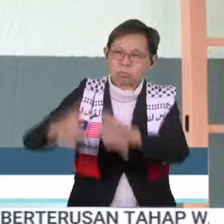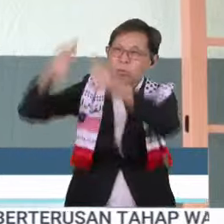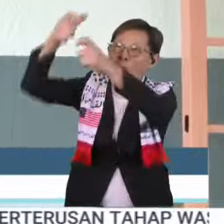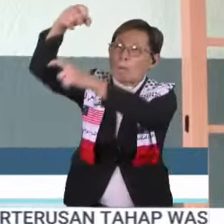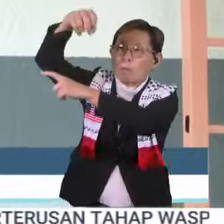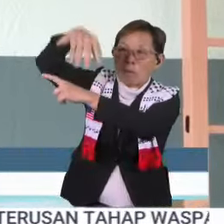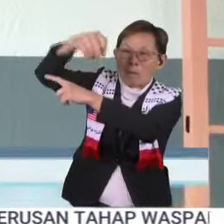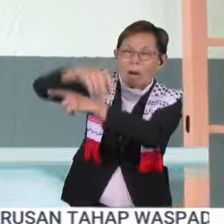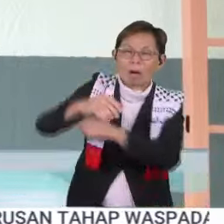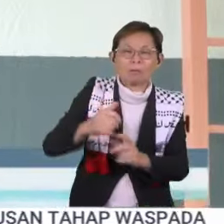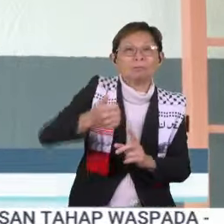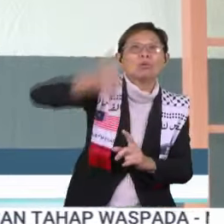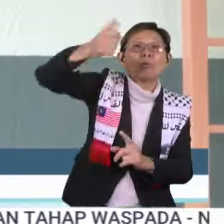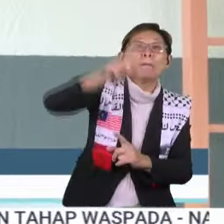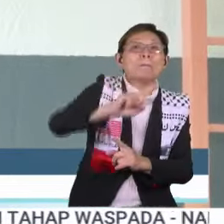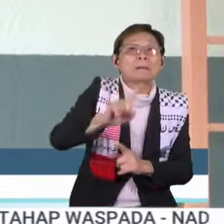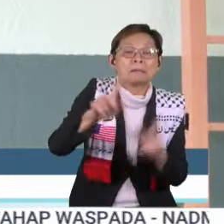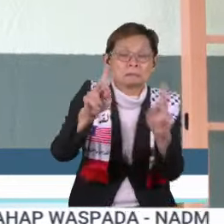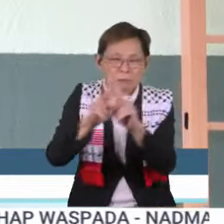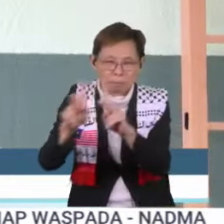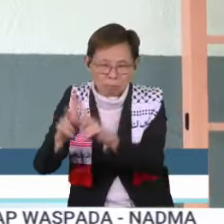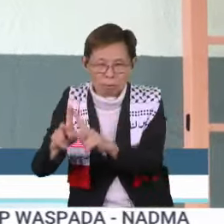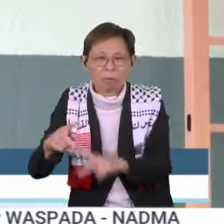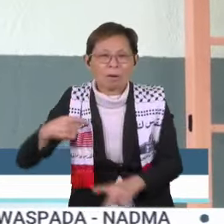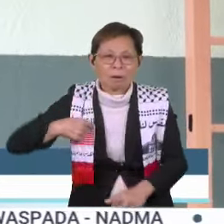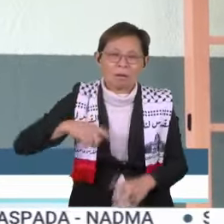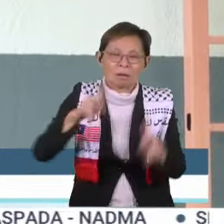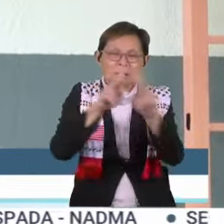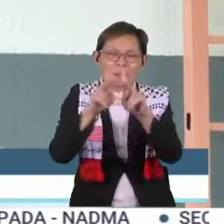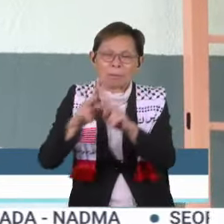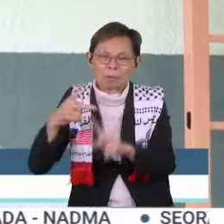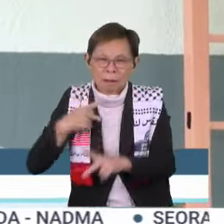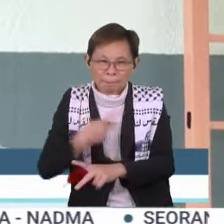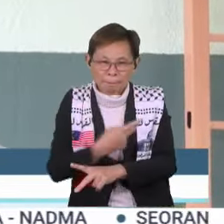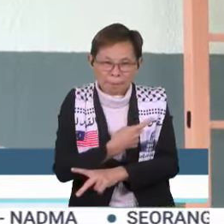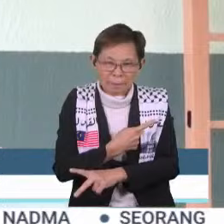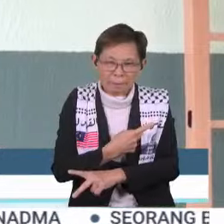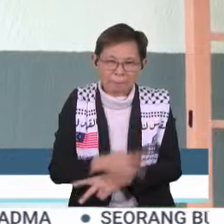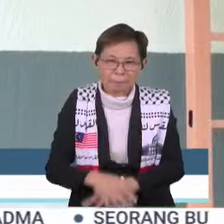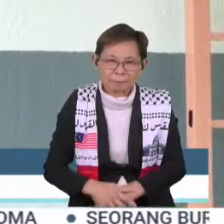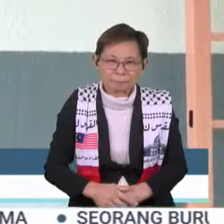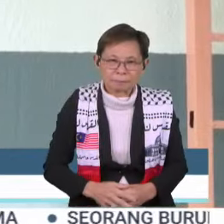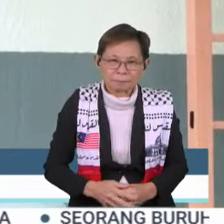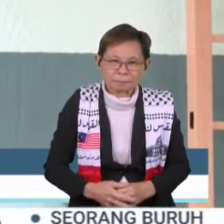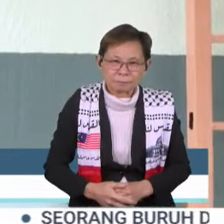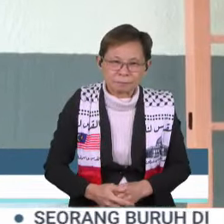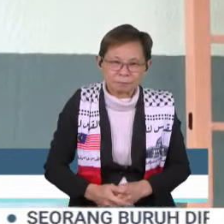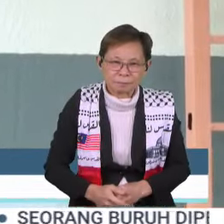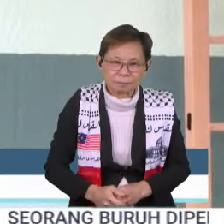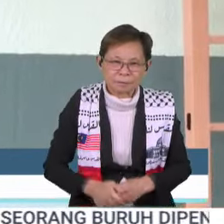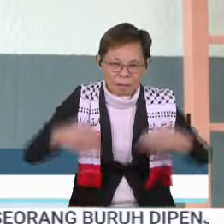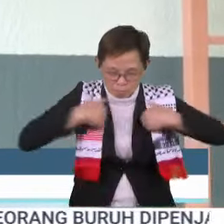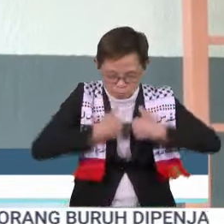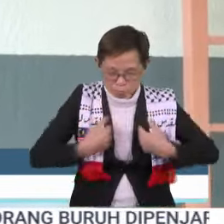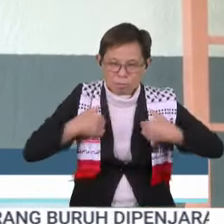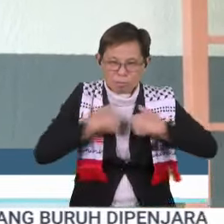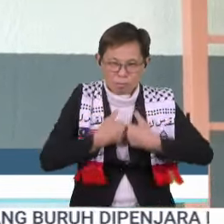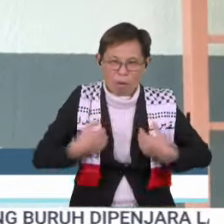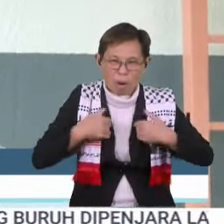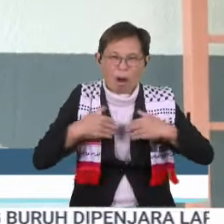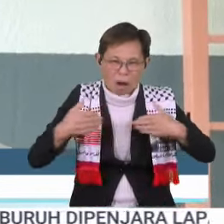dekat kampung lah. Dekat kampung kami sekarang ini kan musim apa ni haiwan buas ni berlarutan lah